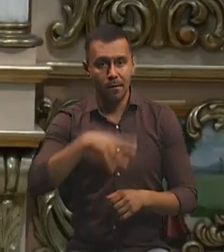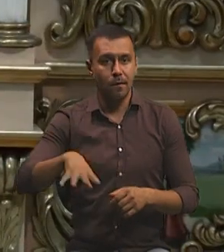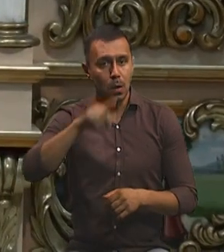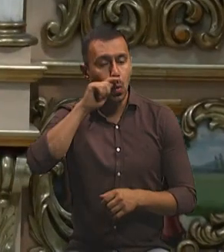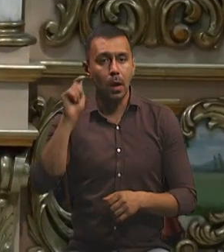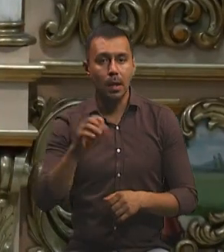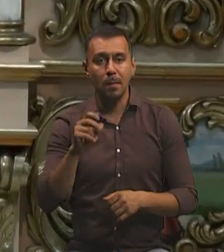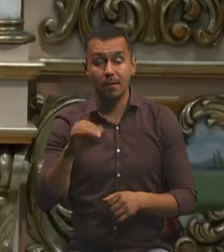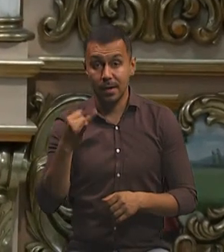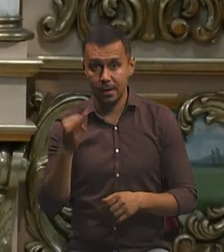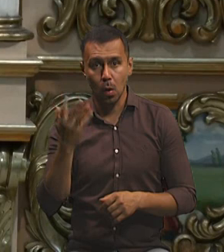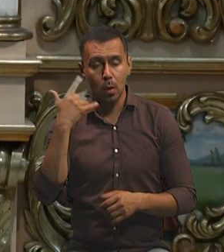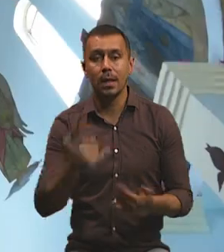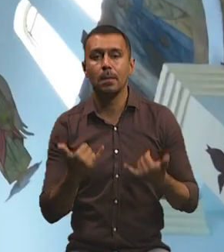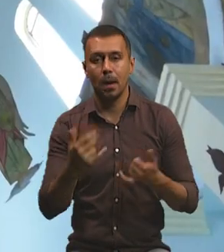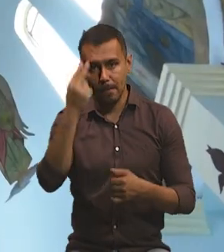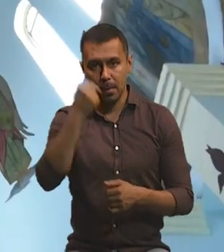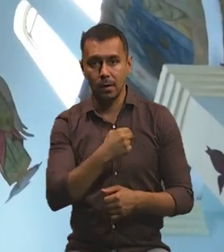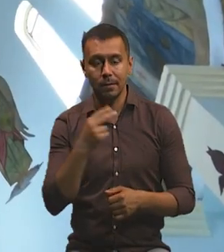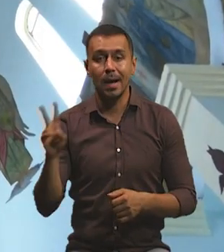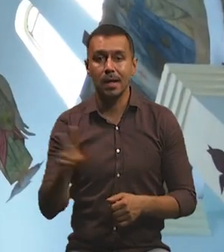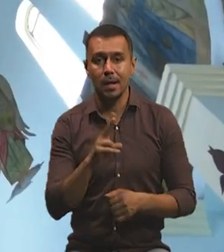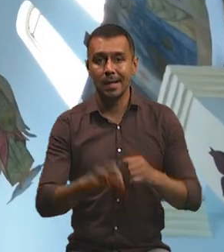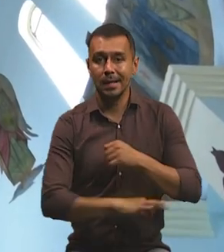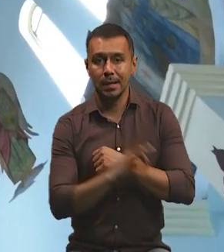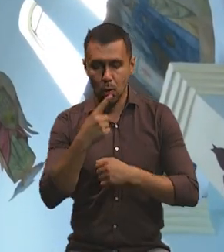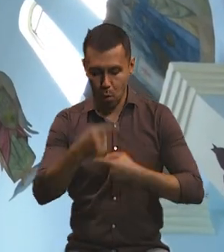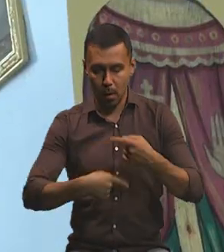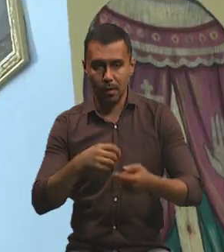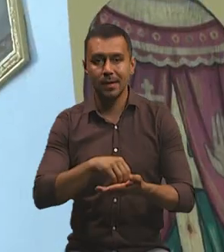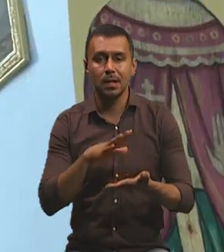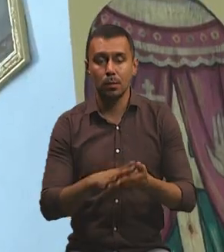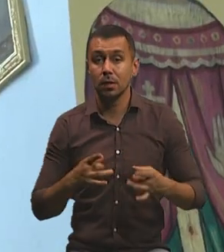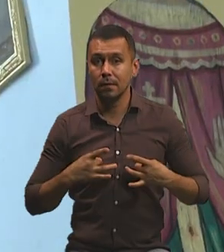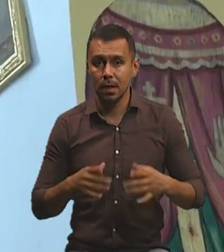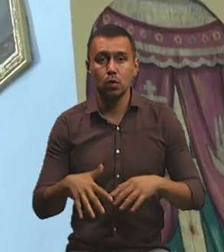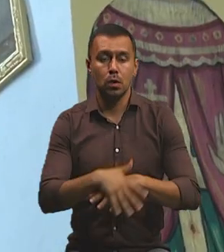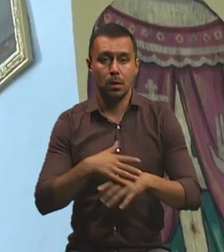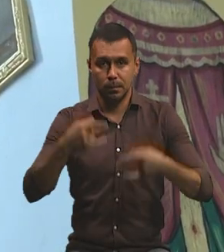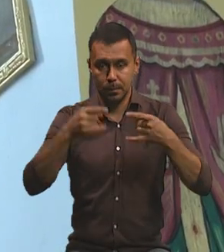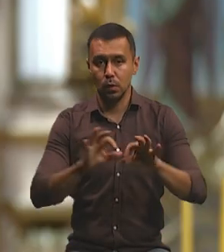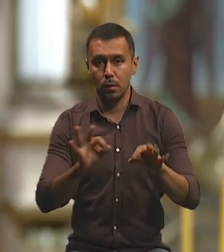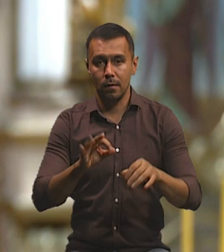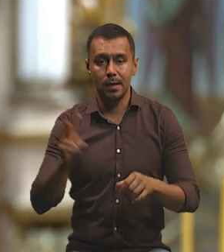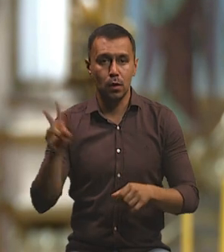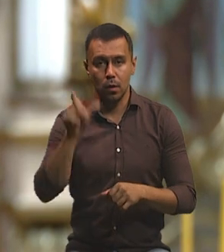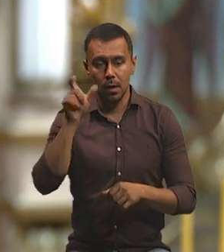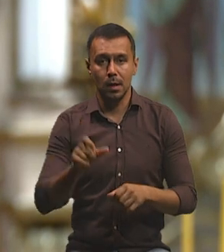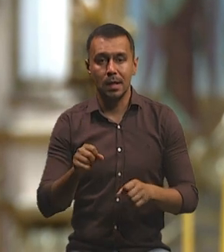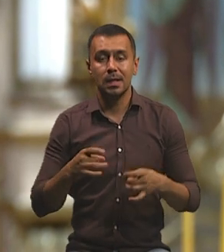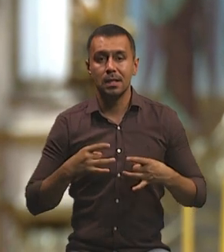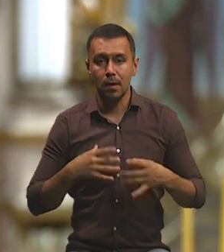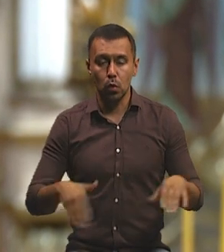України Епіфаній. Коли тепер православні християни східного обряду відзначатимуть свята, Суспільному розповів настоятель